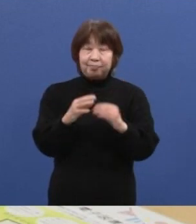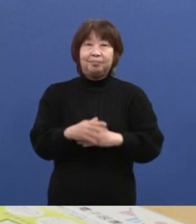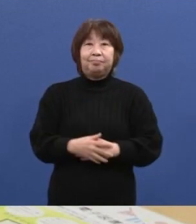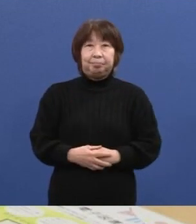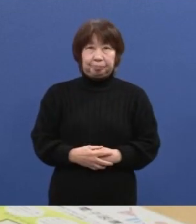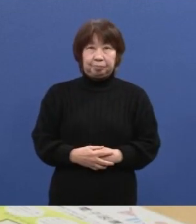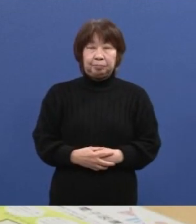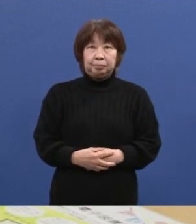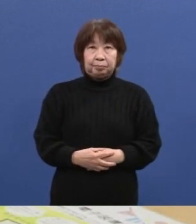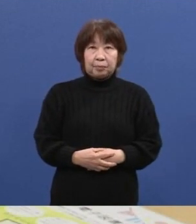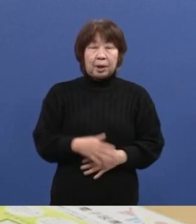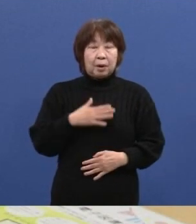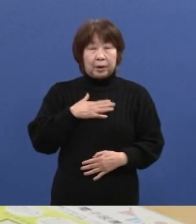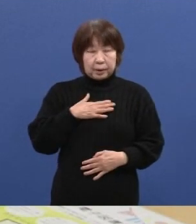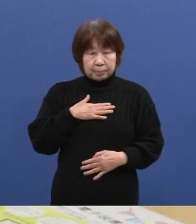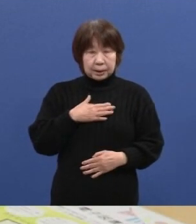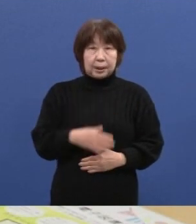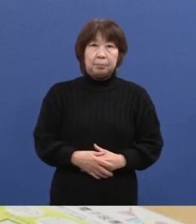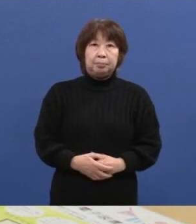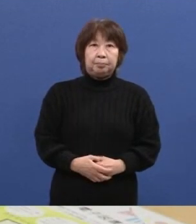ね、わかりました。